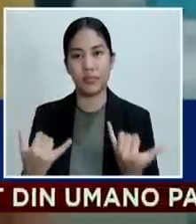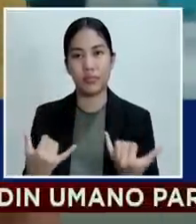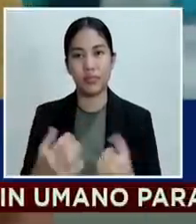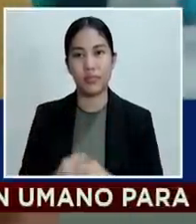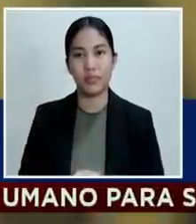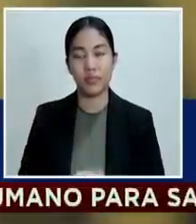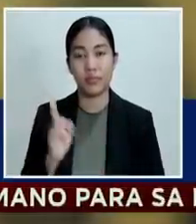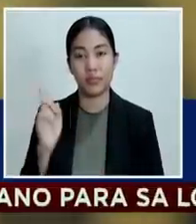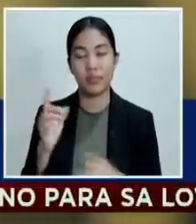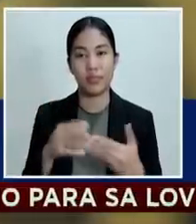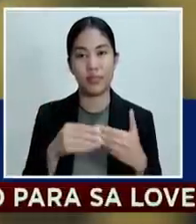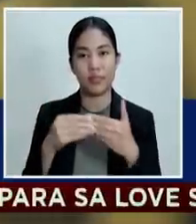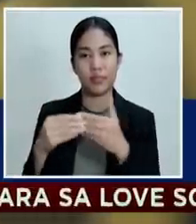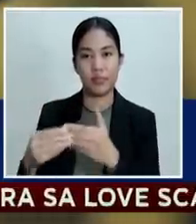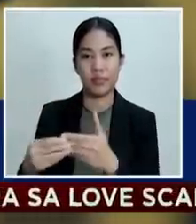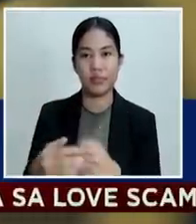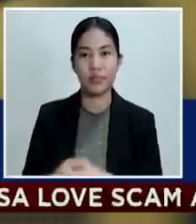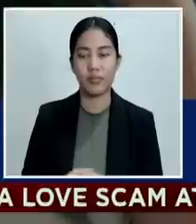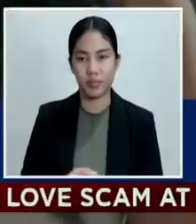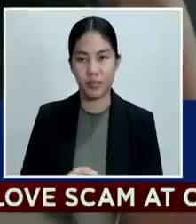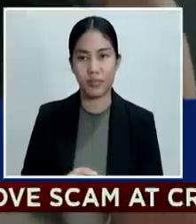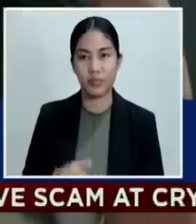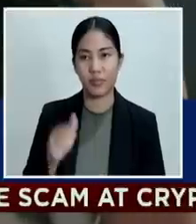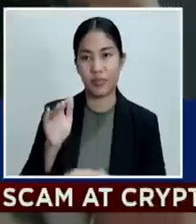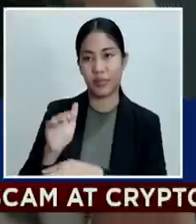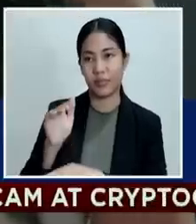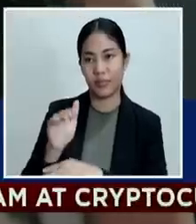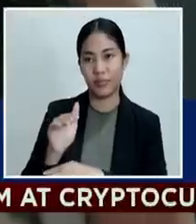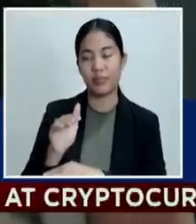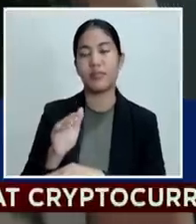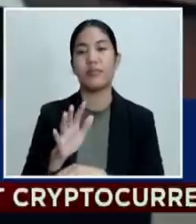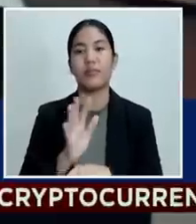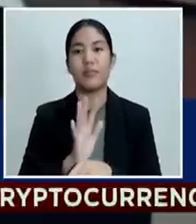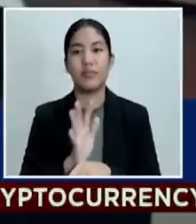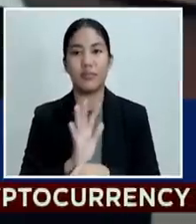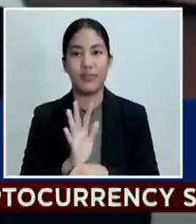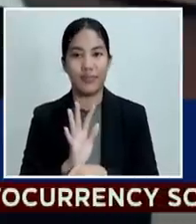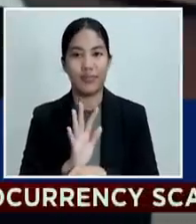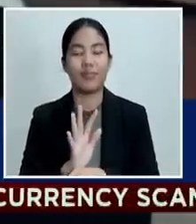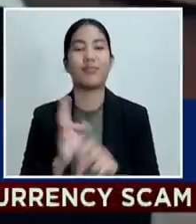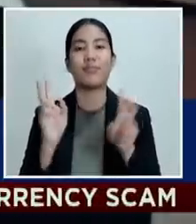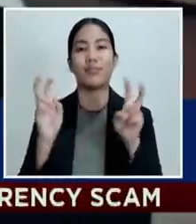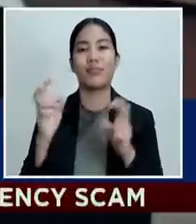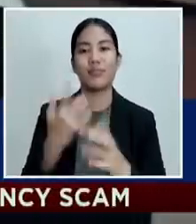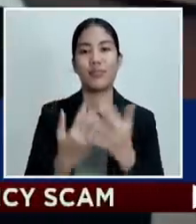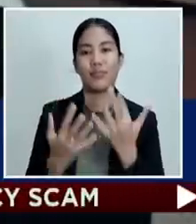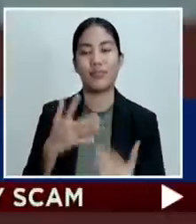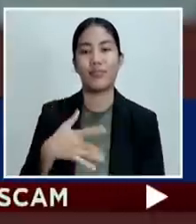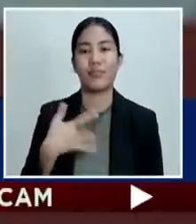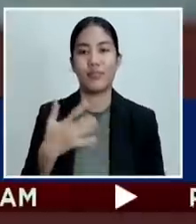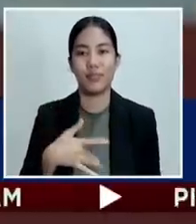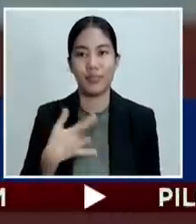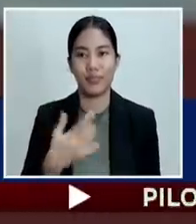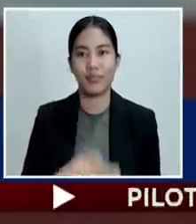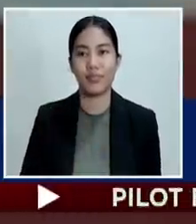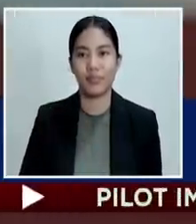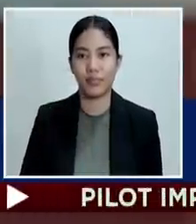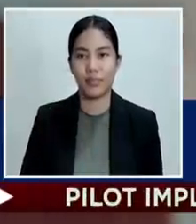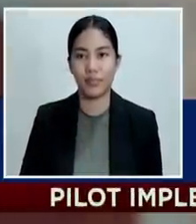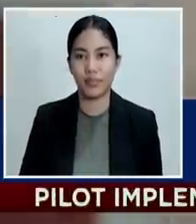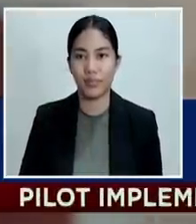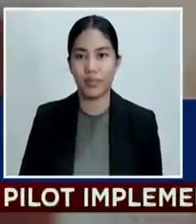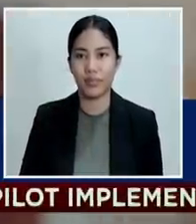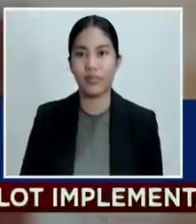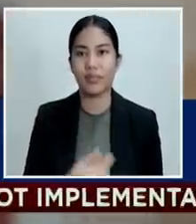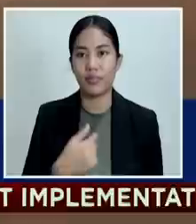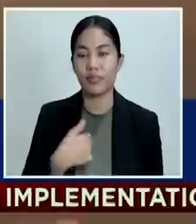ni Jane ang afternoon primetime serye na nag-aapoy na damdamin. This is what I was meant to do. I was just waiting for